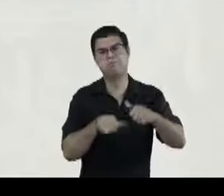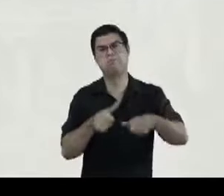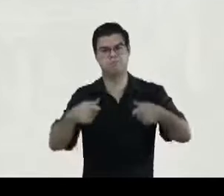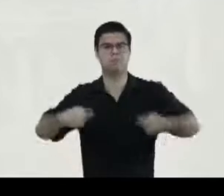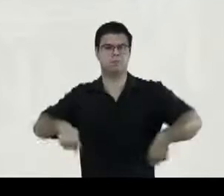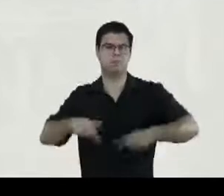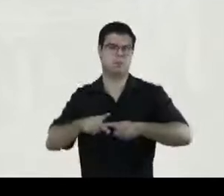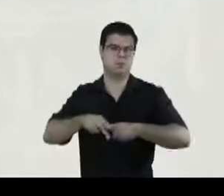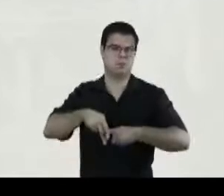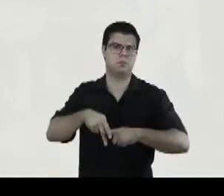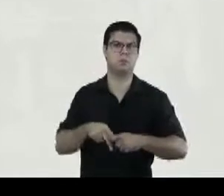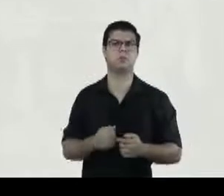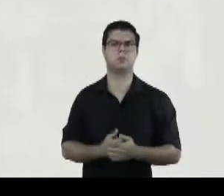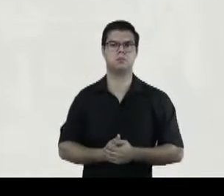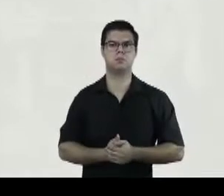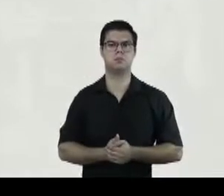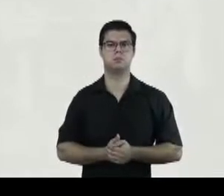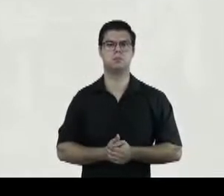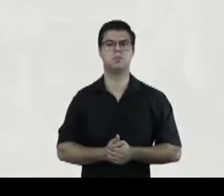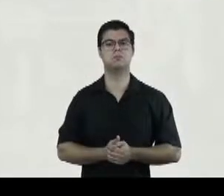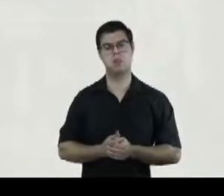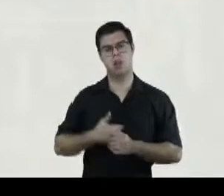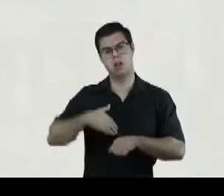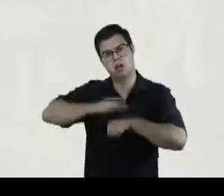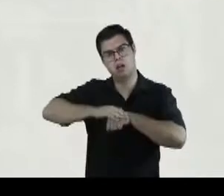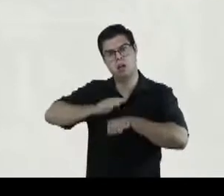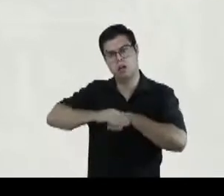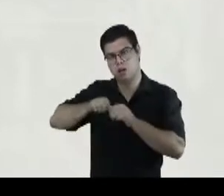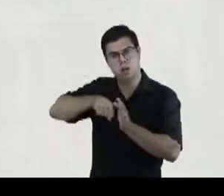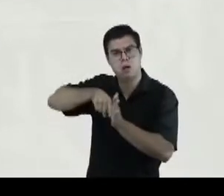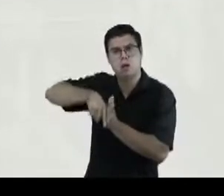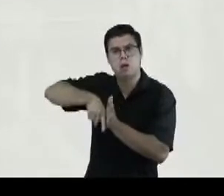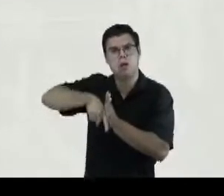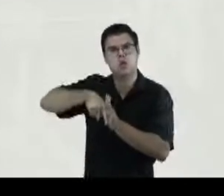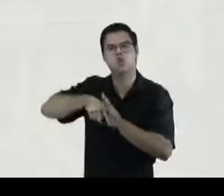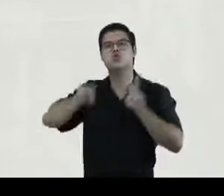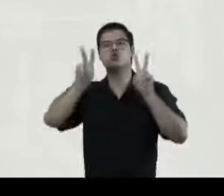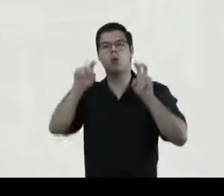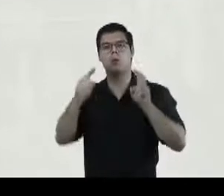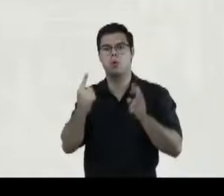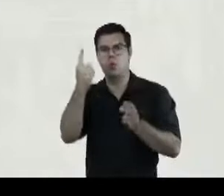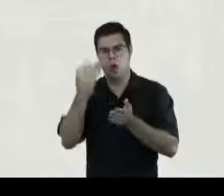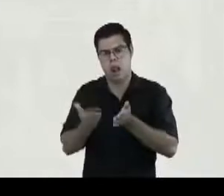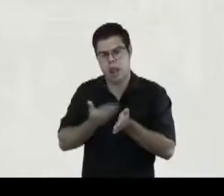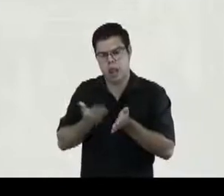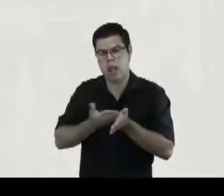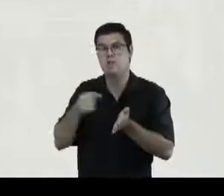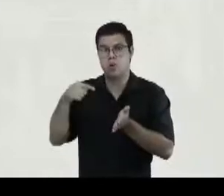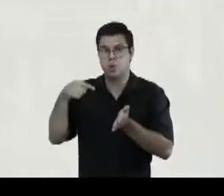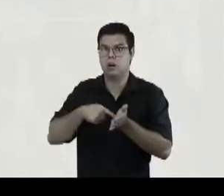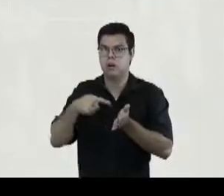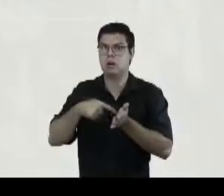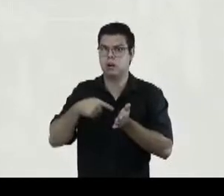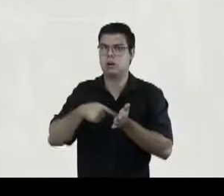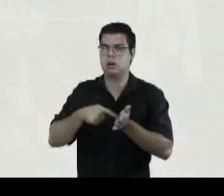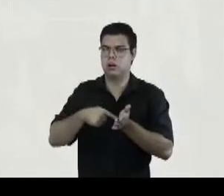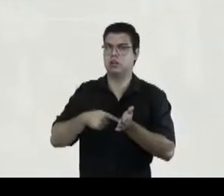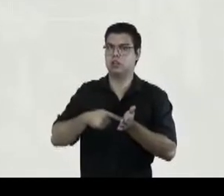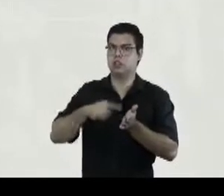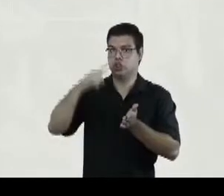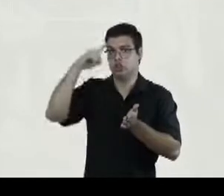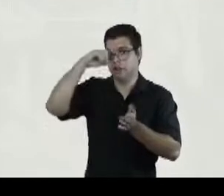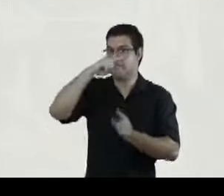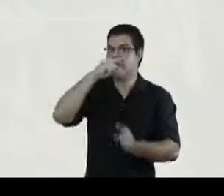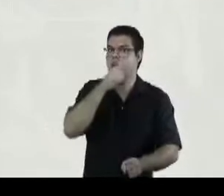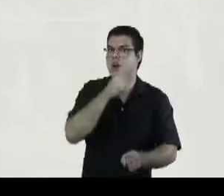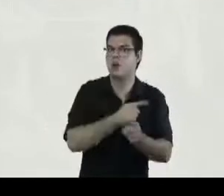Donc j'ai fait une recherche sur un livre pas très rare, vous voyez, il y a beaucoup d'exemplaires, une édition de Démétrios